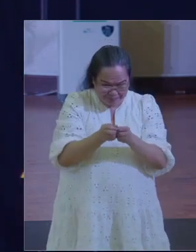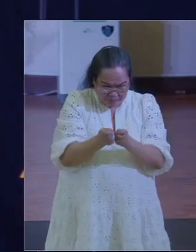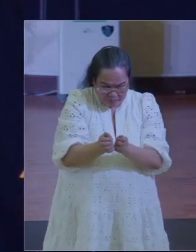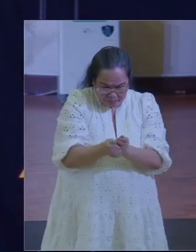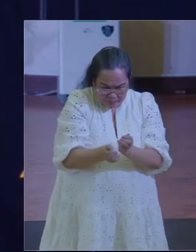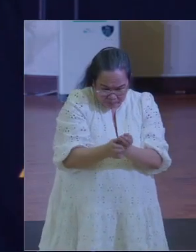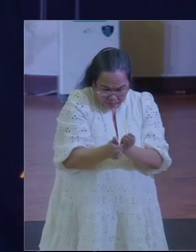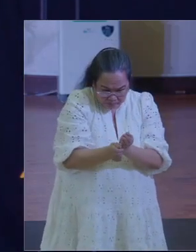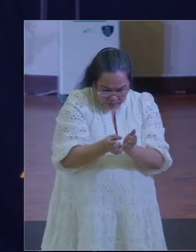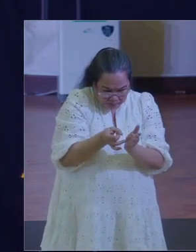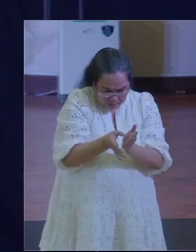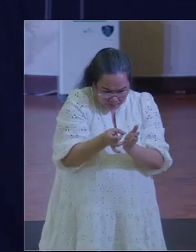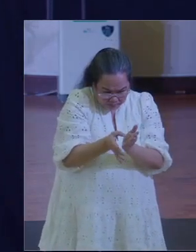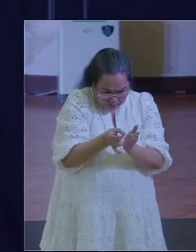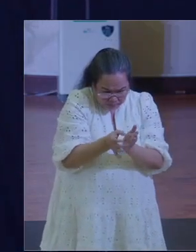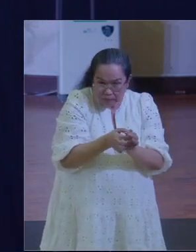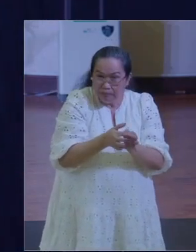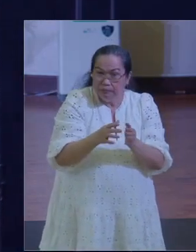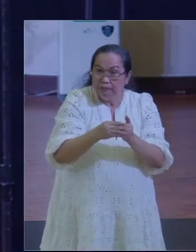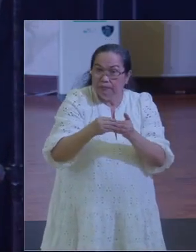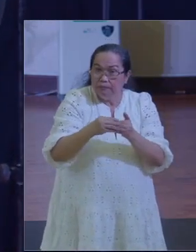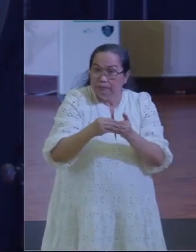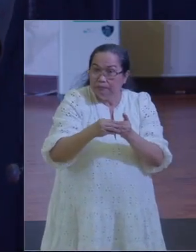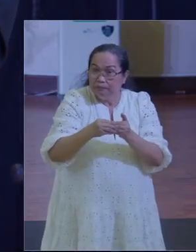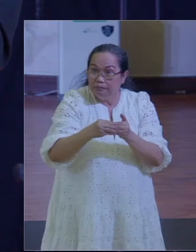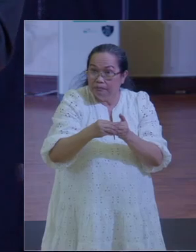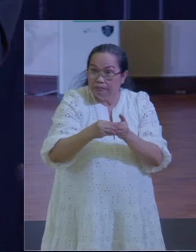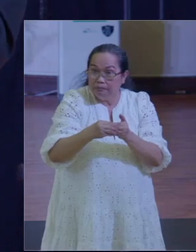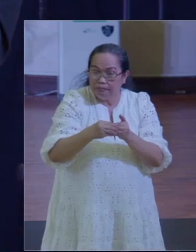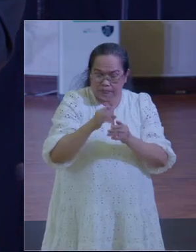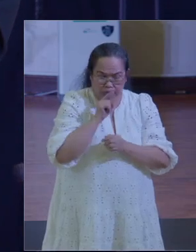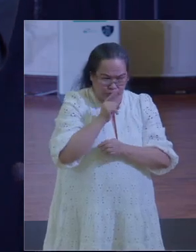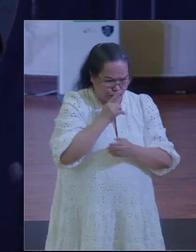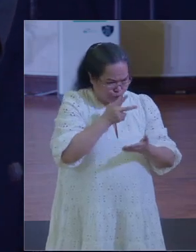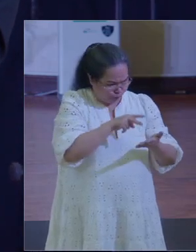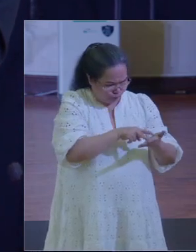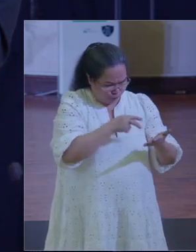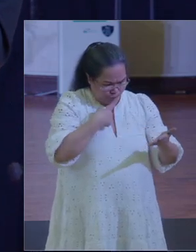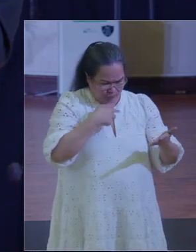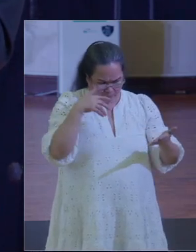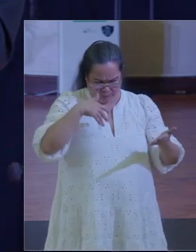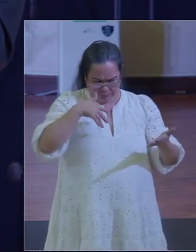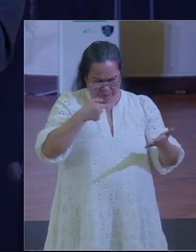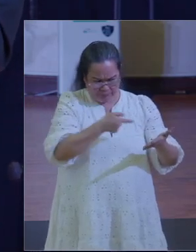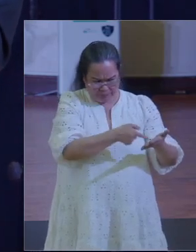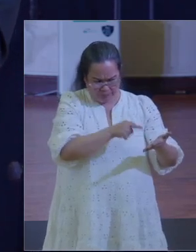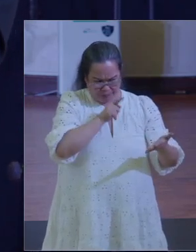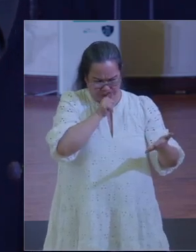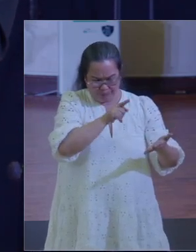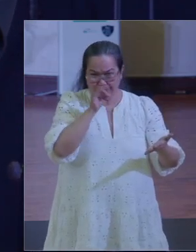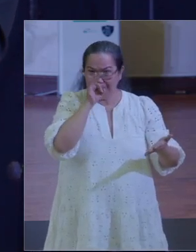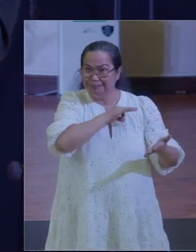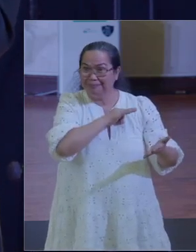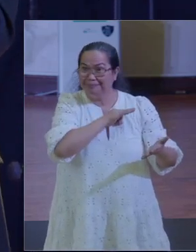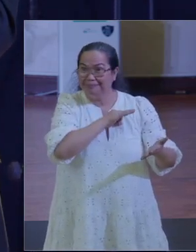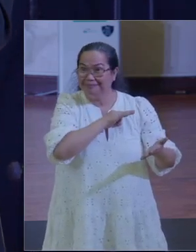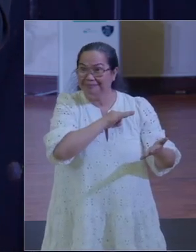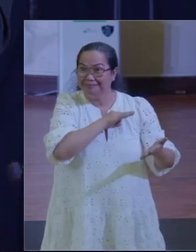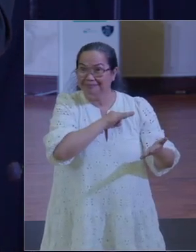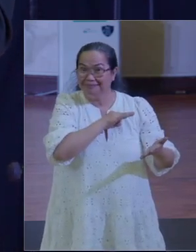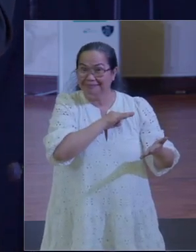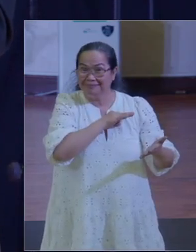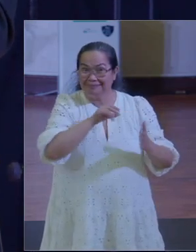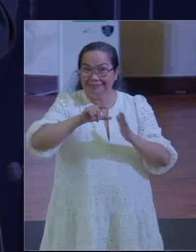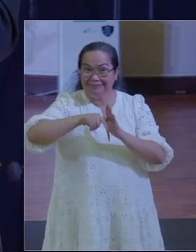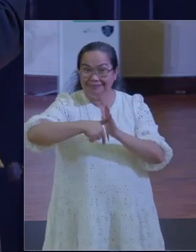pera. No, genuine dollars. Yun ang kanilang inaaral. Hindi yung fake. Yung fake later